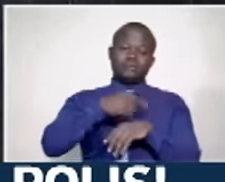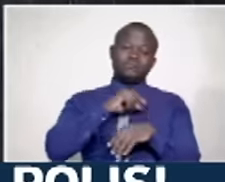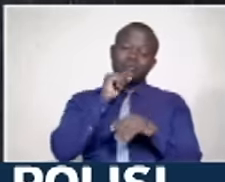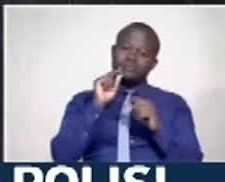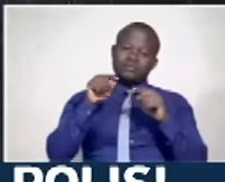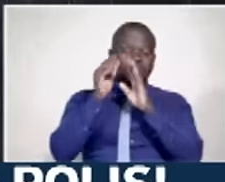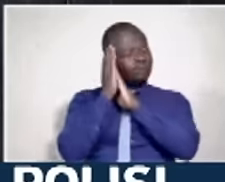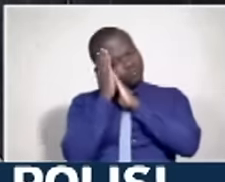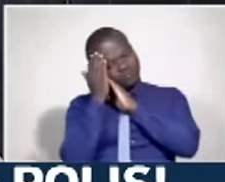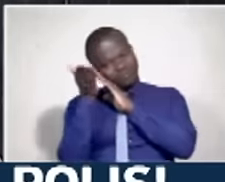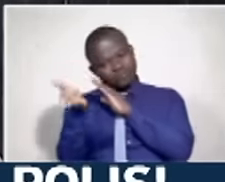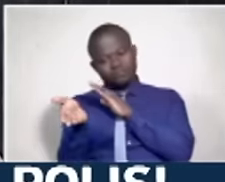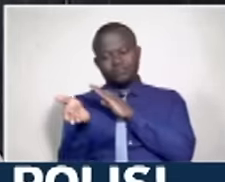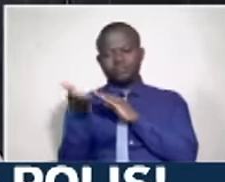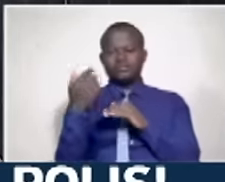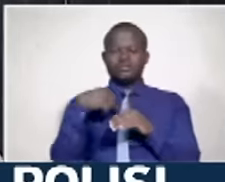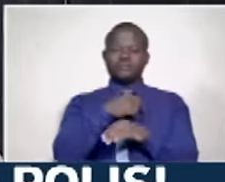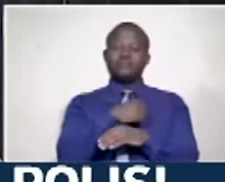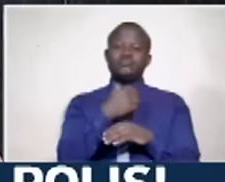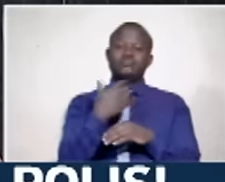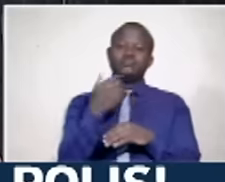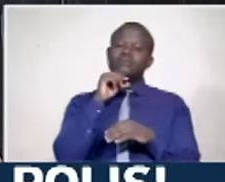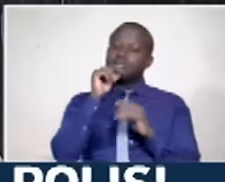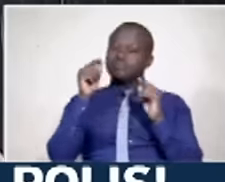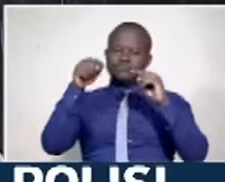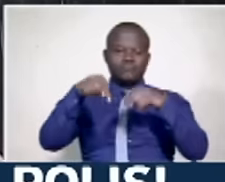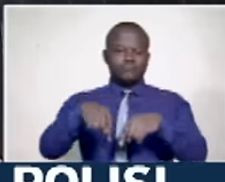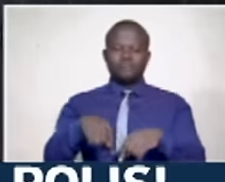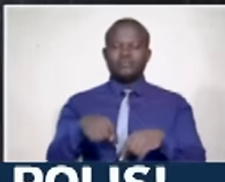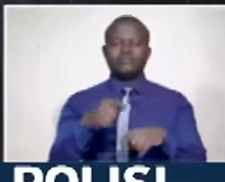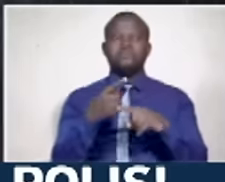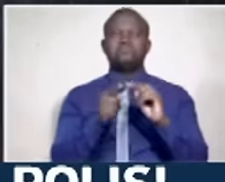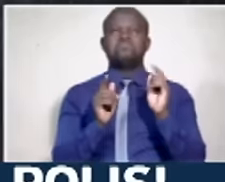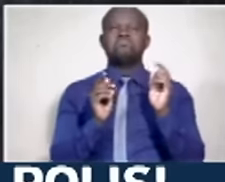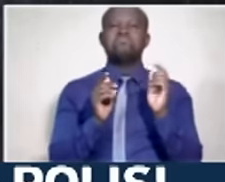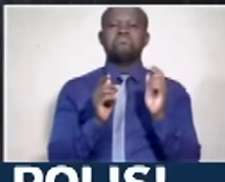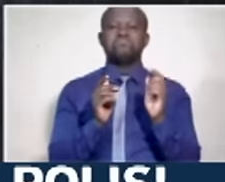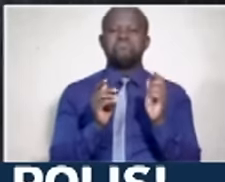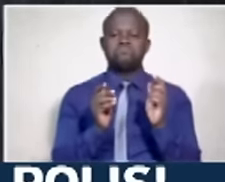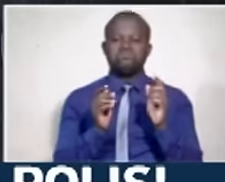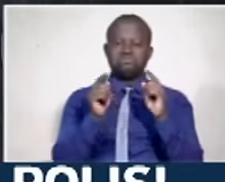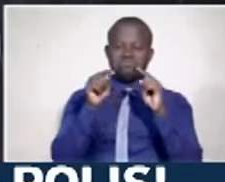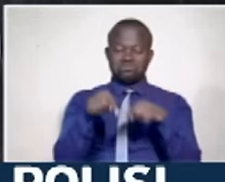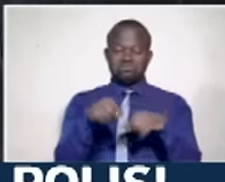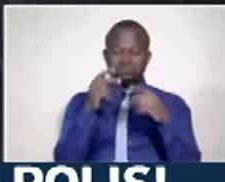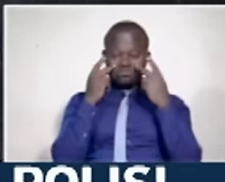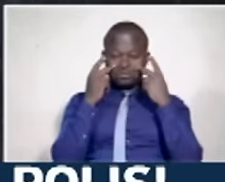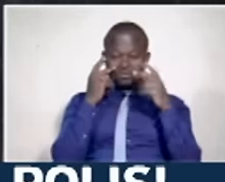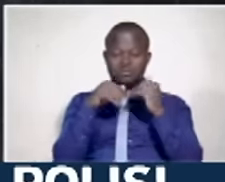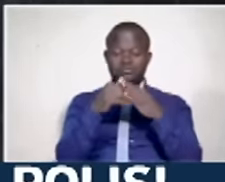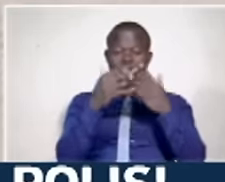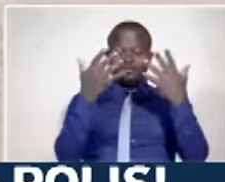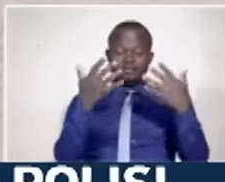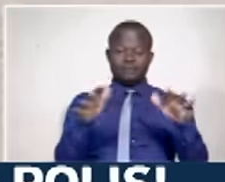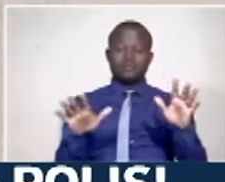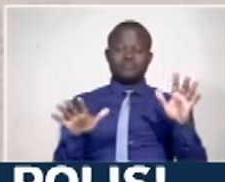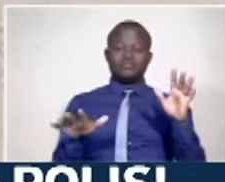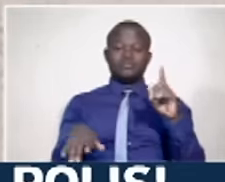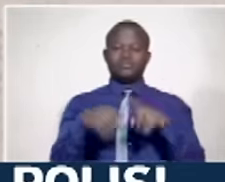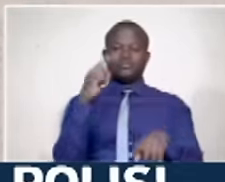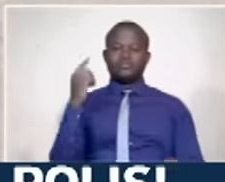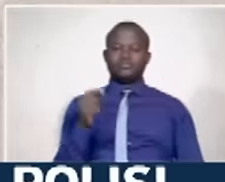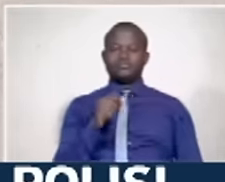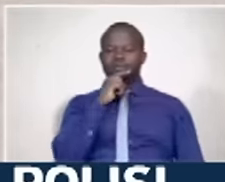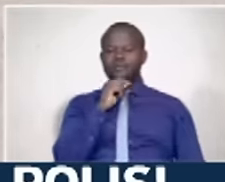nari naharaye kene naraye ntaje ariko nyine unaraje tsanga nyine byarangiye bamwishe. Uyu mugabo